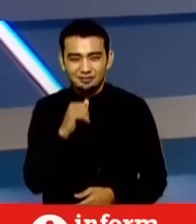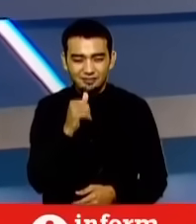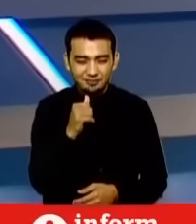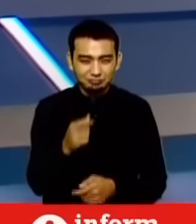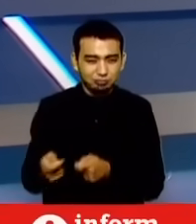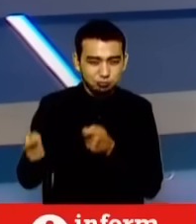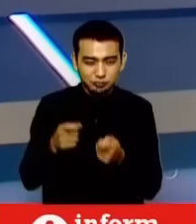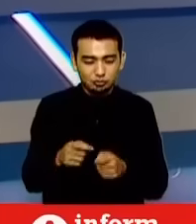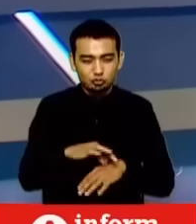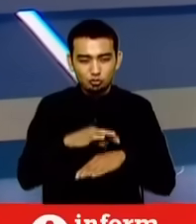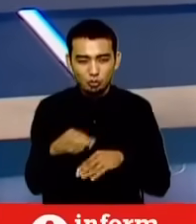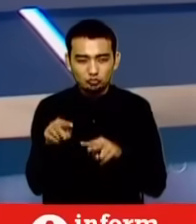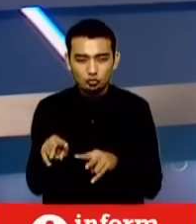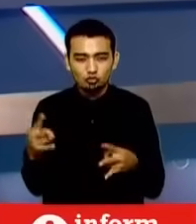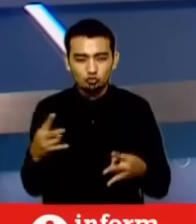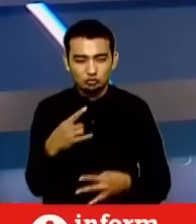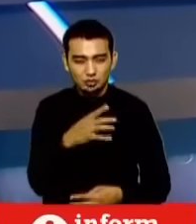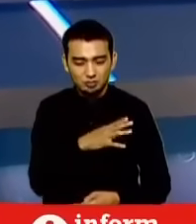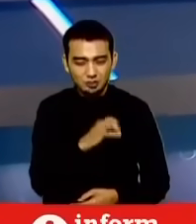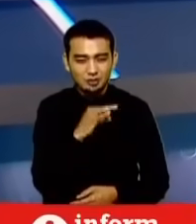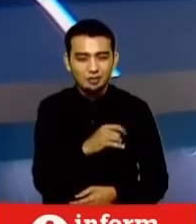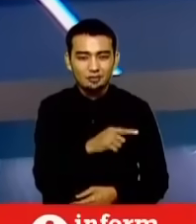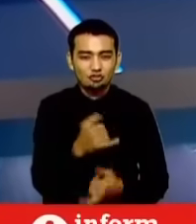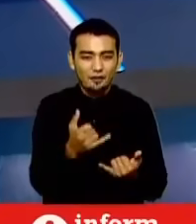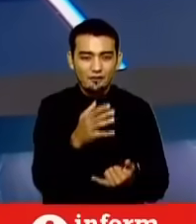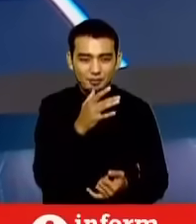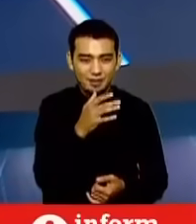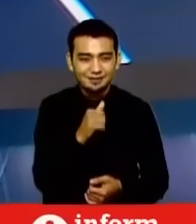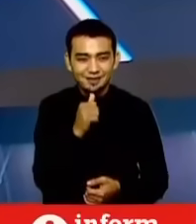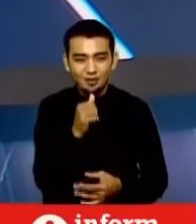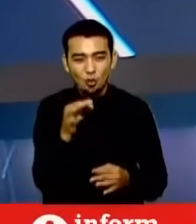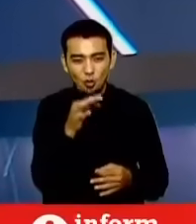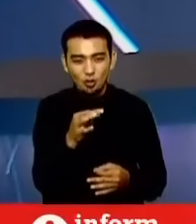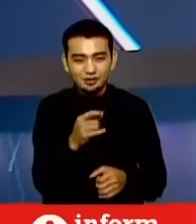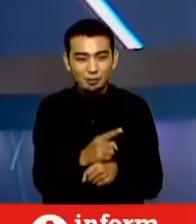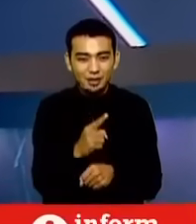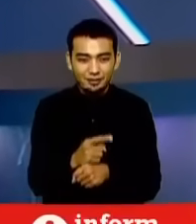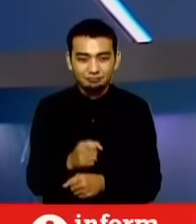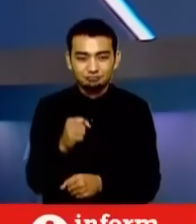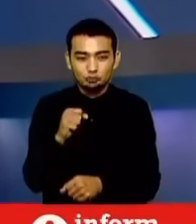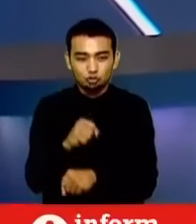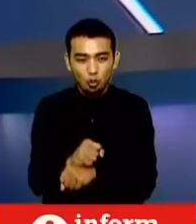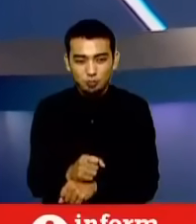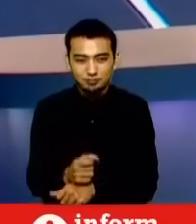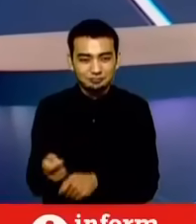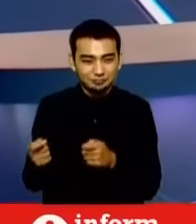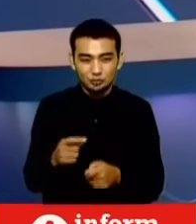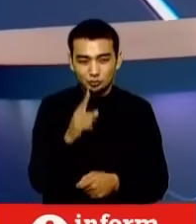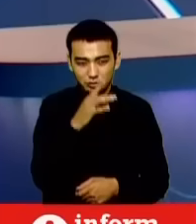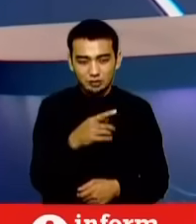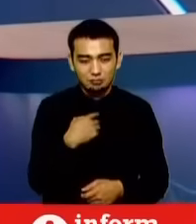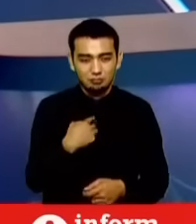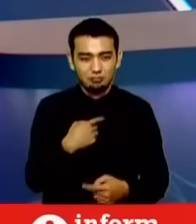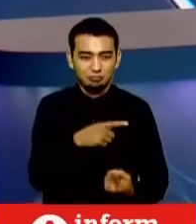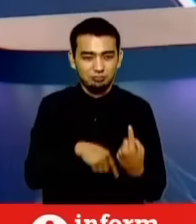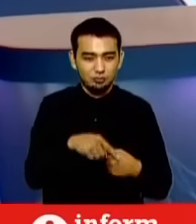қатаң бақылауға алынуы тиіс дейді. Айтуларынша, дәл қазір қажетті шектеу қойылмаса, кәсіпорындар қыруар шығынға ұшырайды.